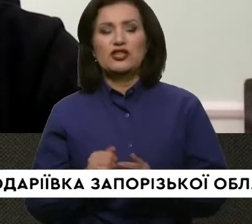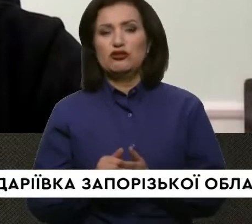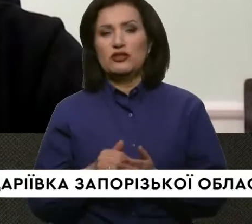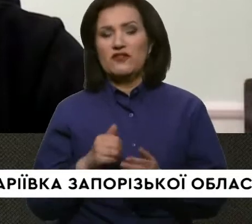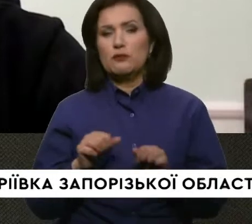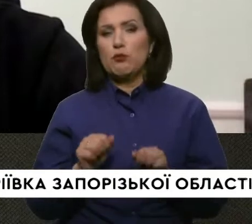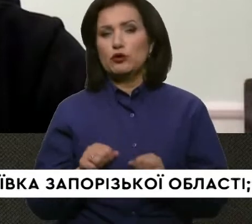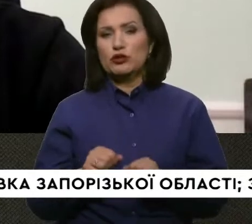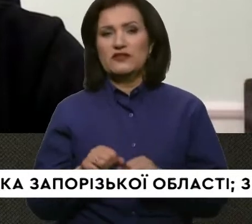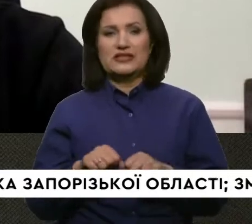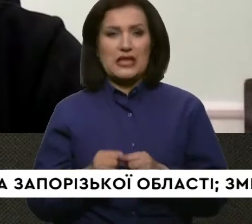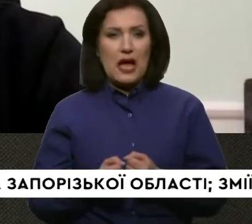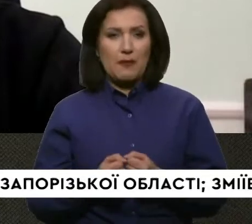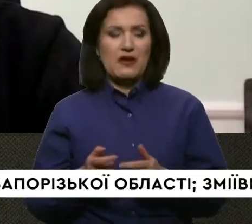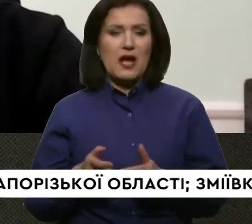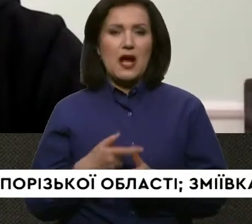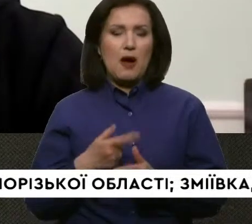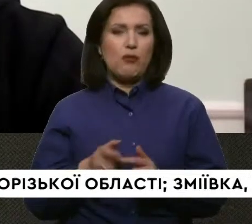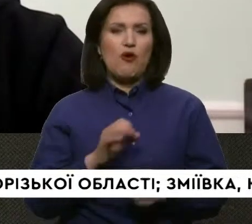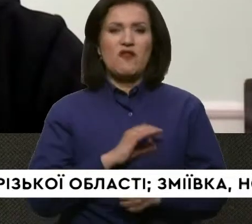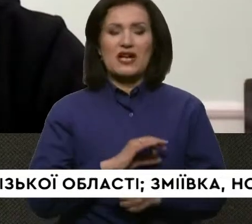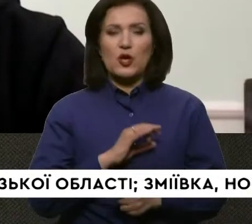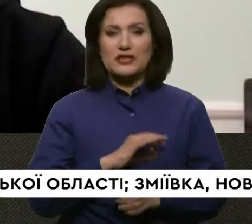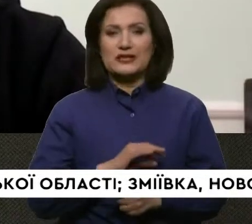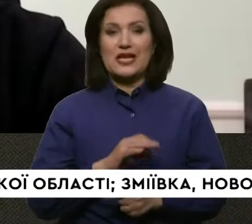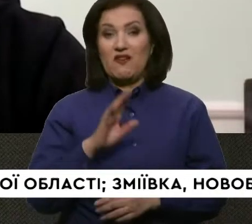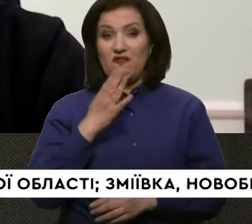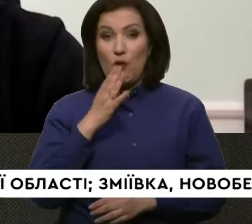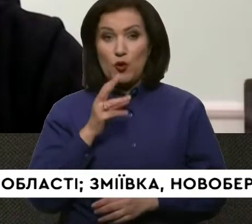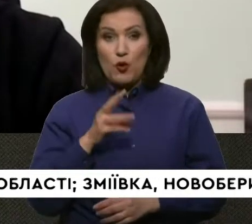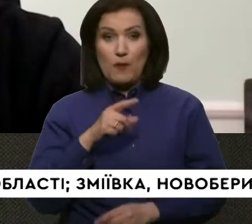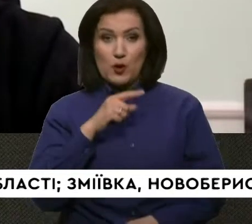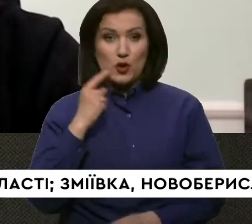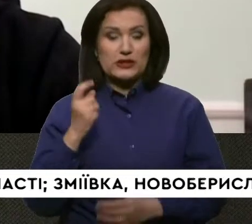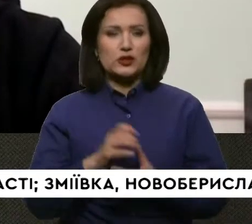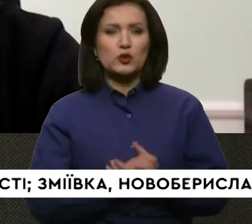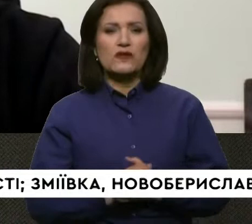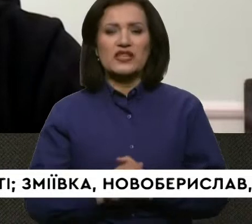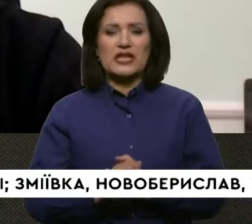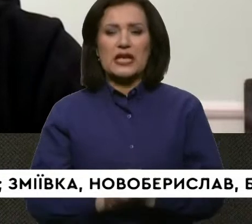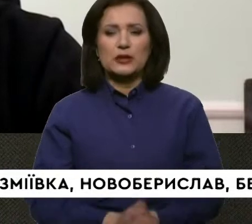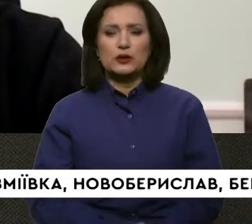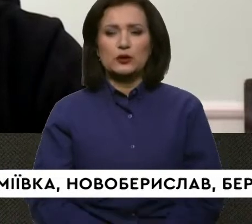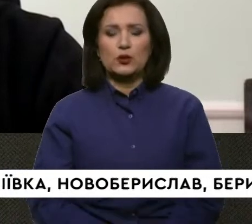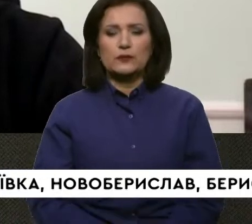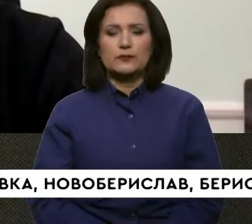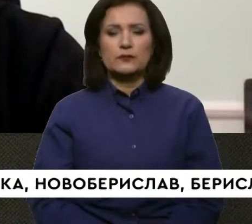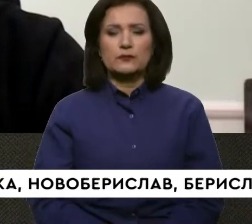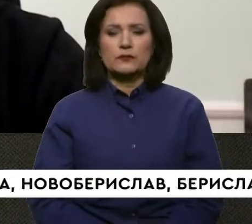від можливих зламів або навіть використання ворогом Російською Федерацією?